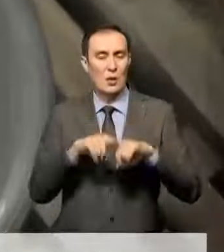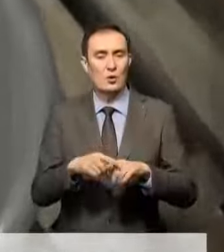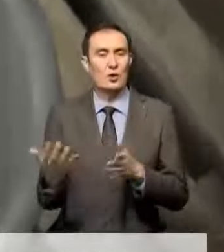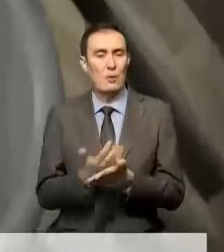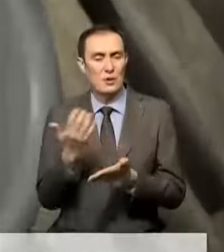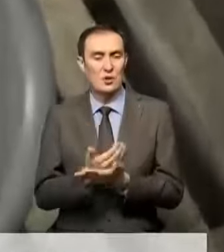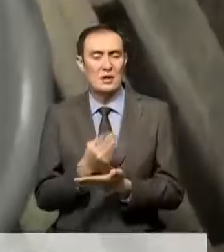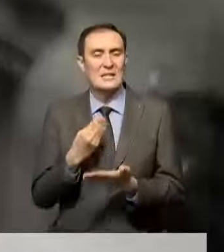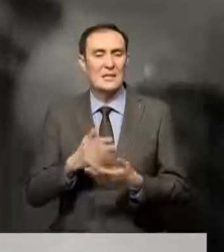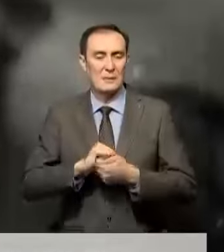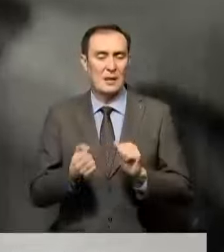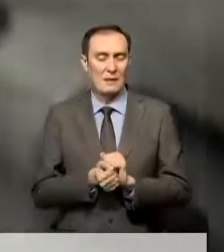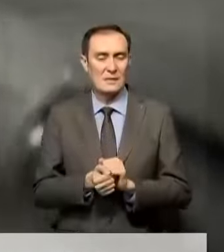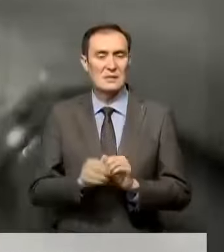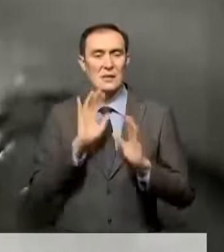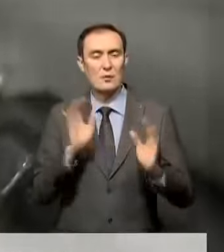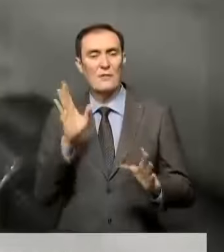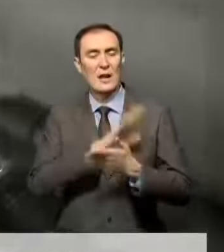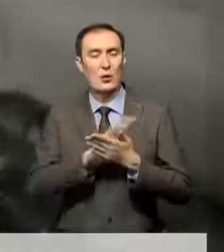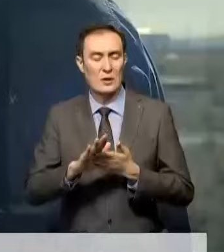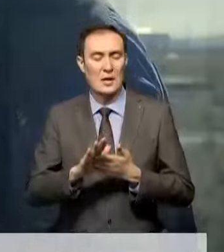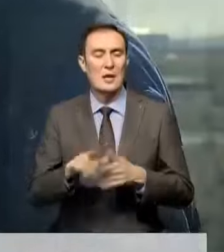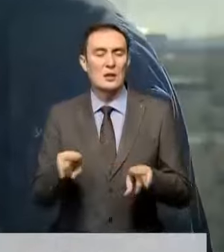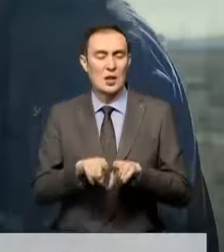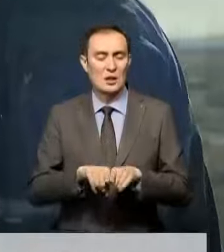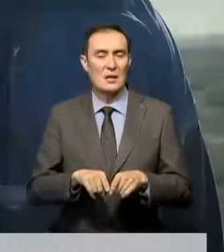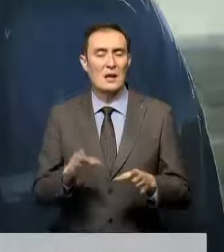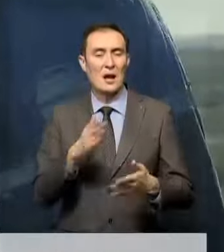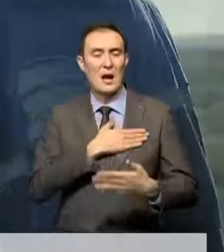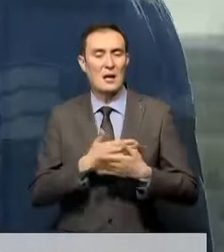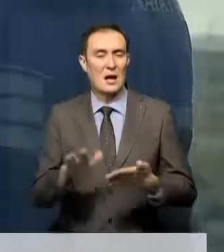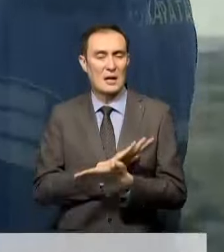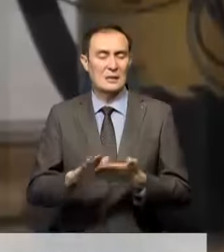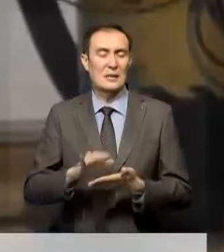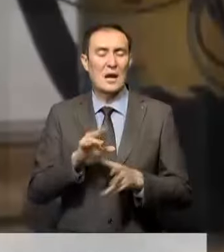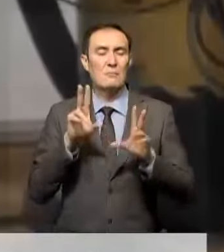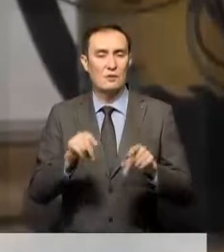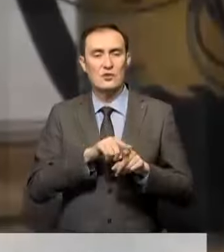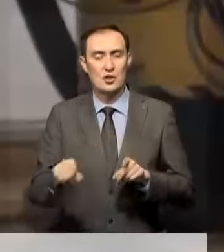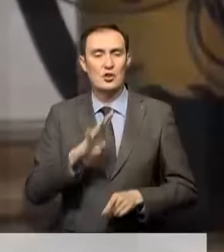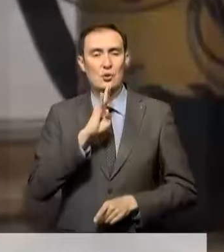извлечения ценных компонентов. Заботясь об экологии, Казатомпром присоединился к экоакции «Таза Казахстана» и